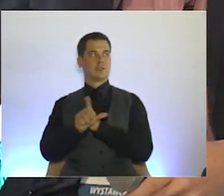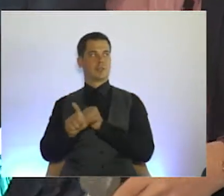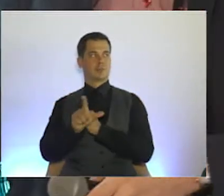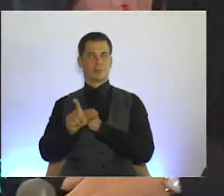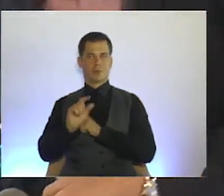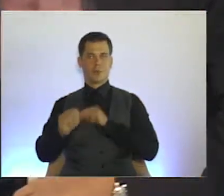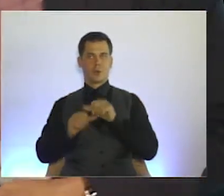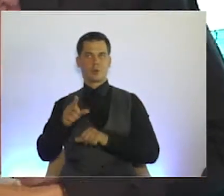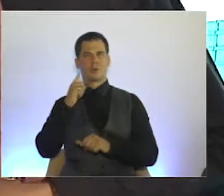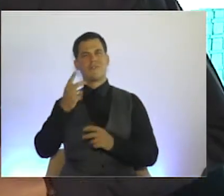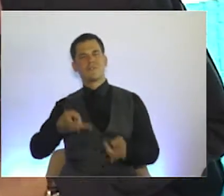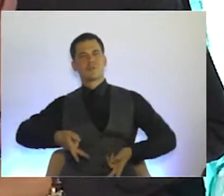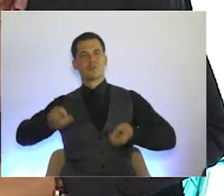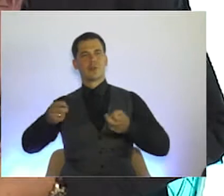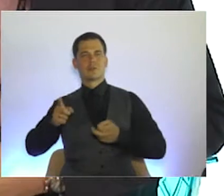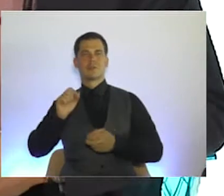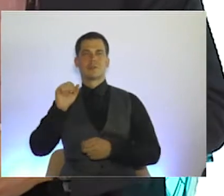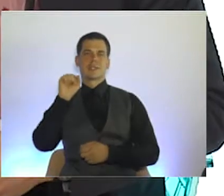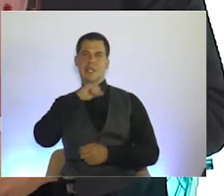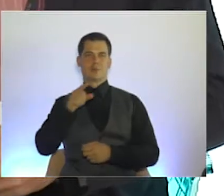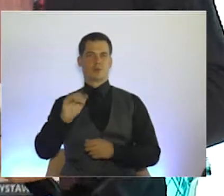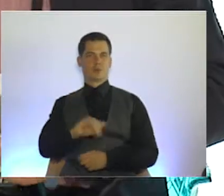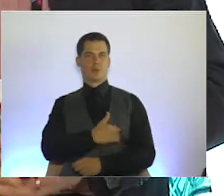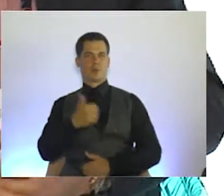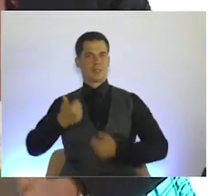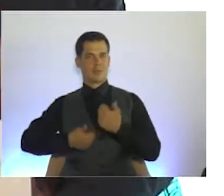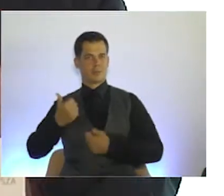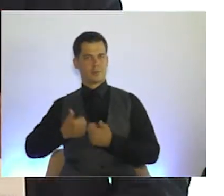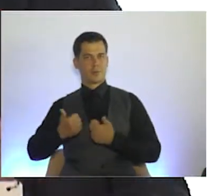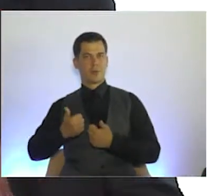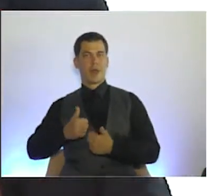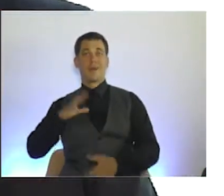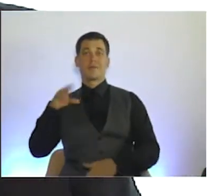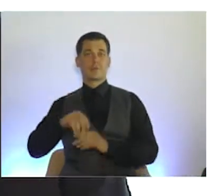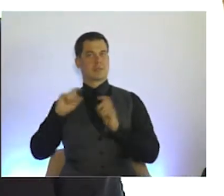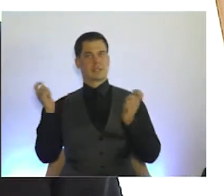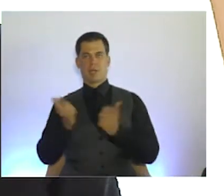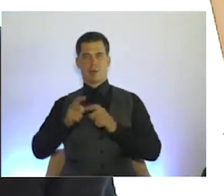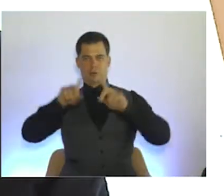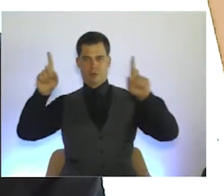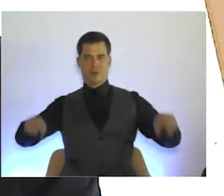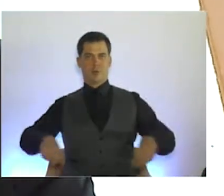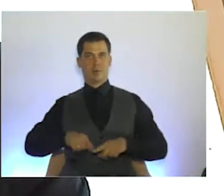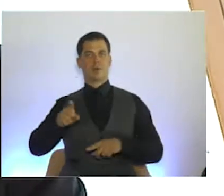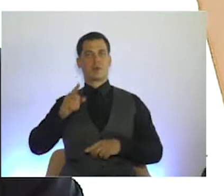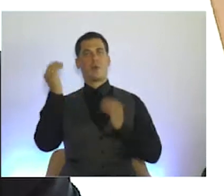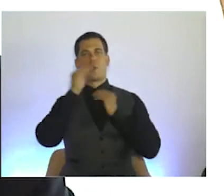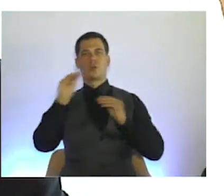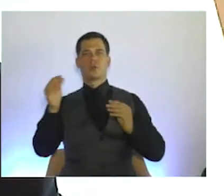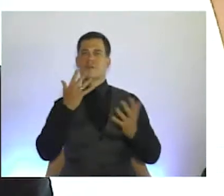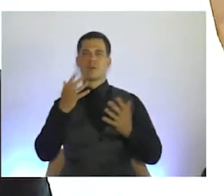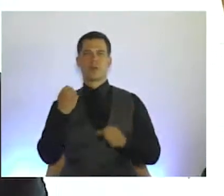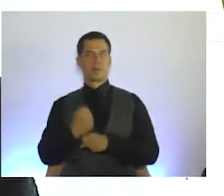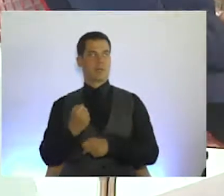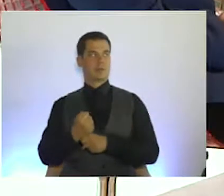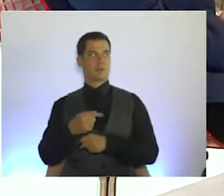1970, odgrzebana w jakimś archiwum szkoły zawodowej, gdzie jest na całą stronę lista ogłoszeń o pracę. To szczególnie dla